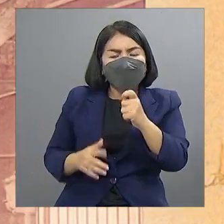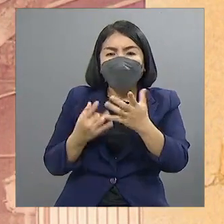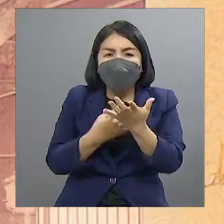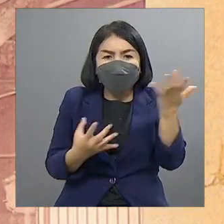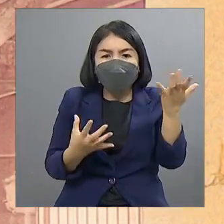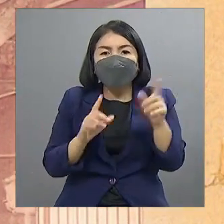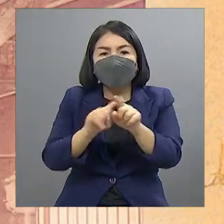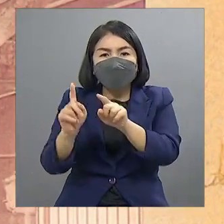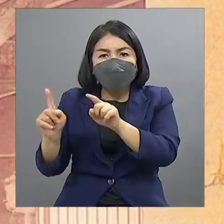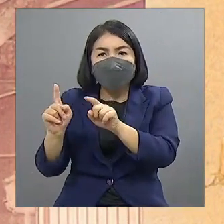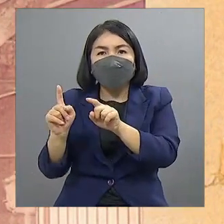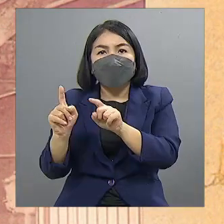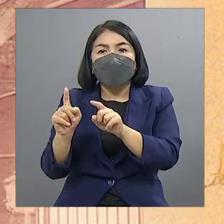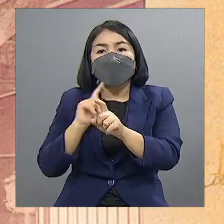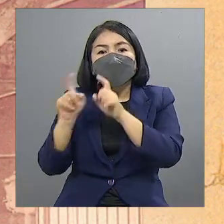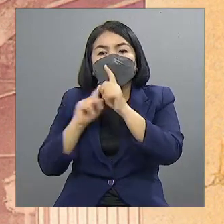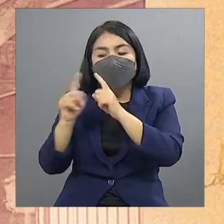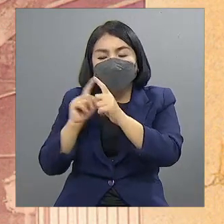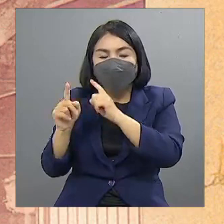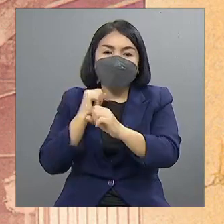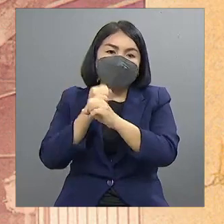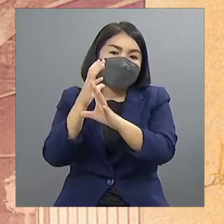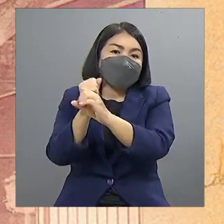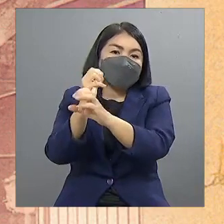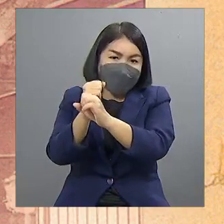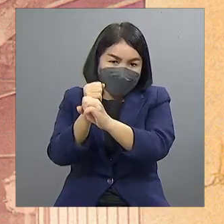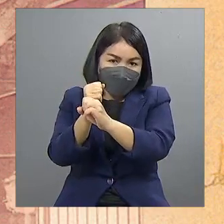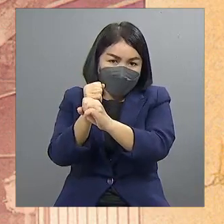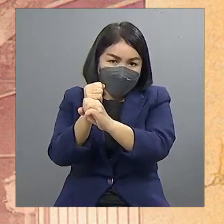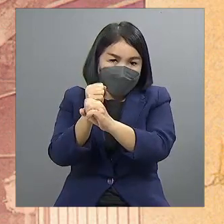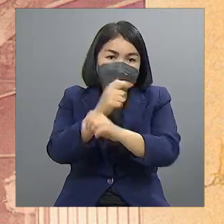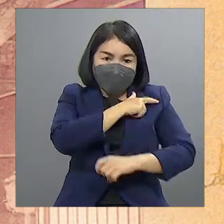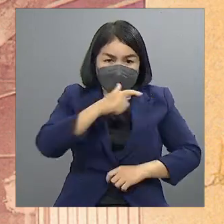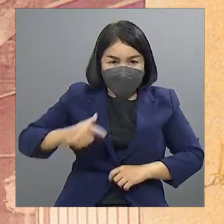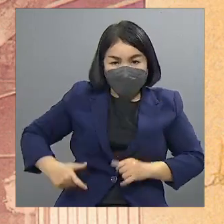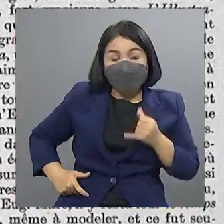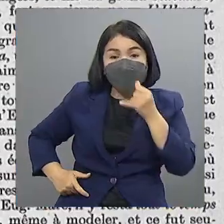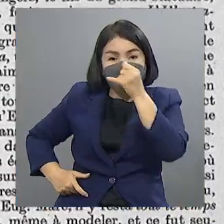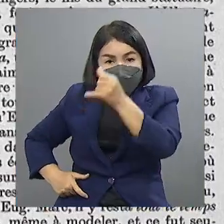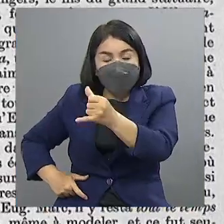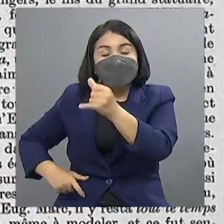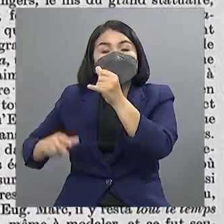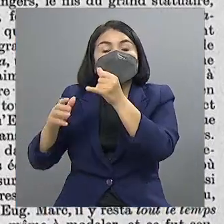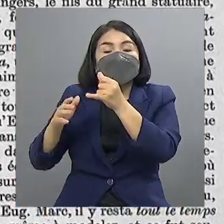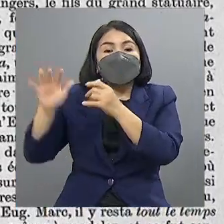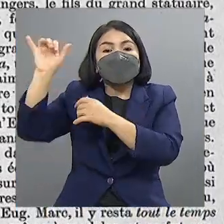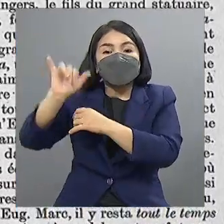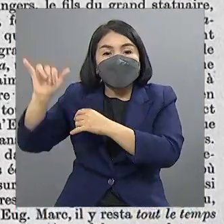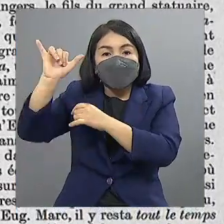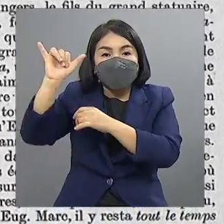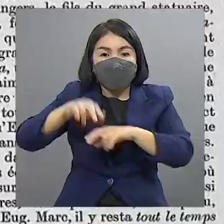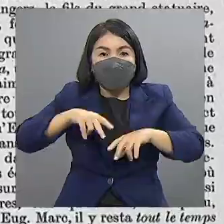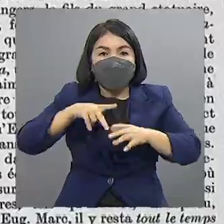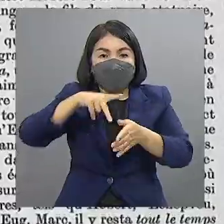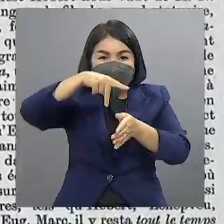ที่สุดฉะนั้นแม้กระทั่งขณะที่เสด็จประพาสยุโรปก่อนที่จะไปนั่งประทับเป็นแบบที่โรงหล่อเนี่ยยังไม่ท